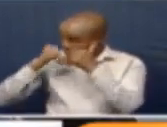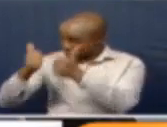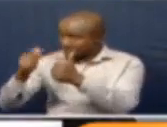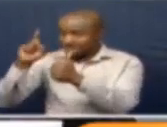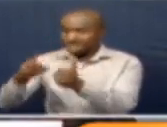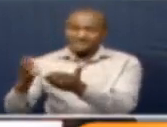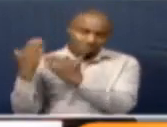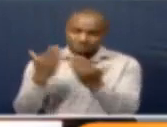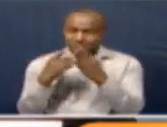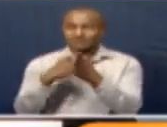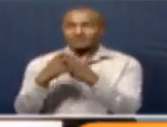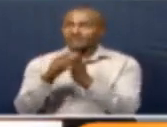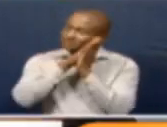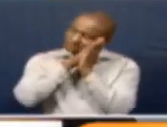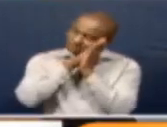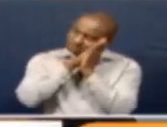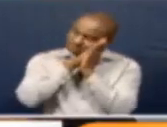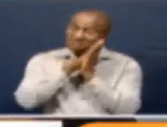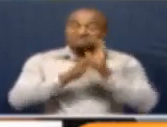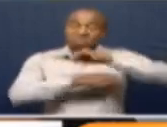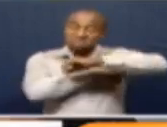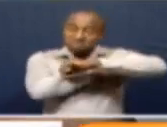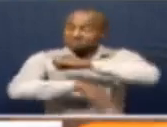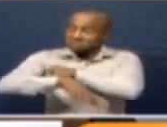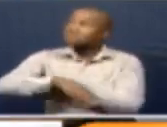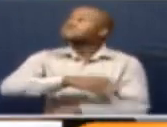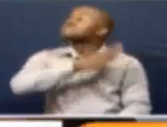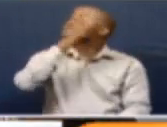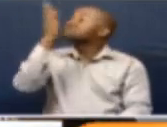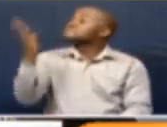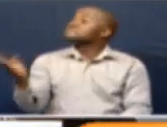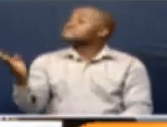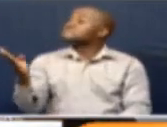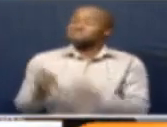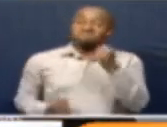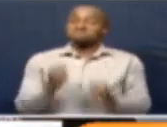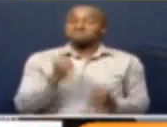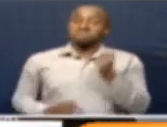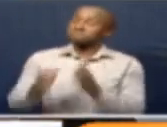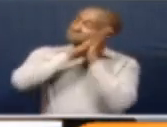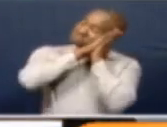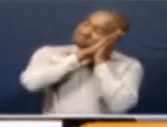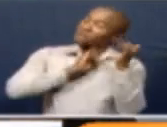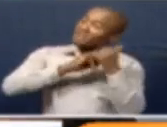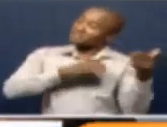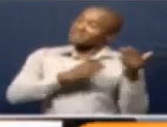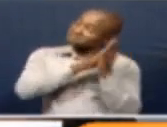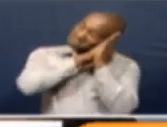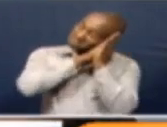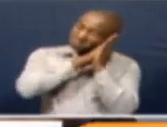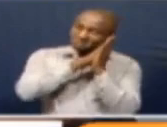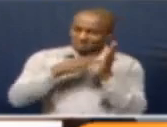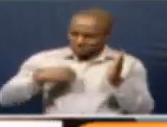aoge ndio aende kulala. Huwezi kushinda na majasho yale tunashinda naye, alafu uende kapande kitandani uko na mke wako pale mahali na hali wewe nguo zako